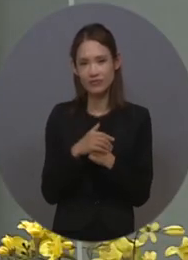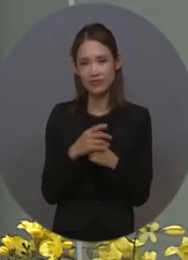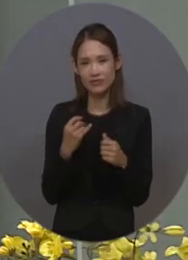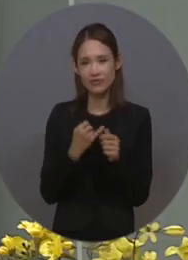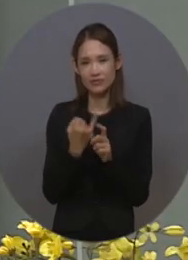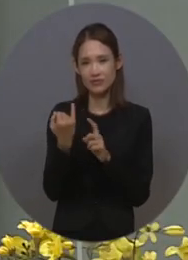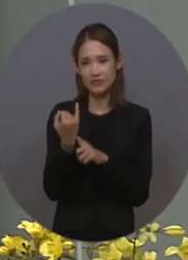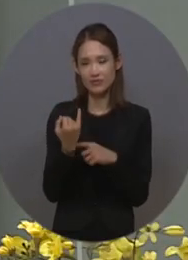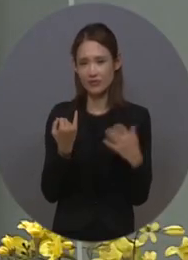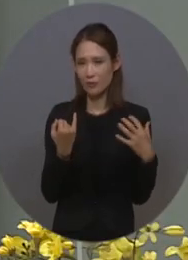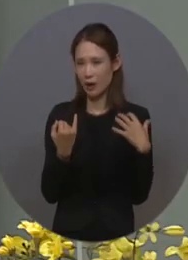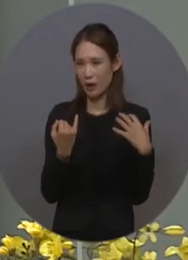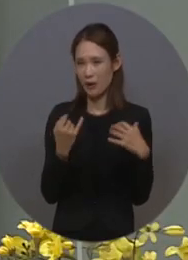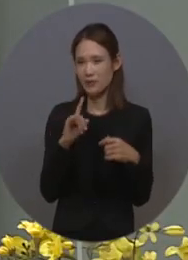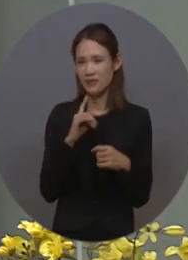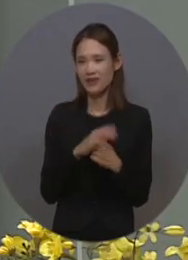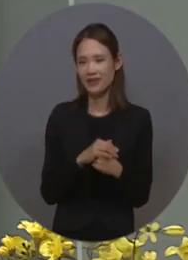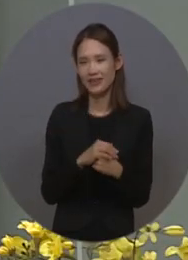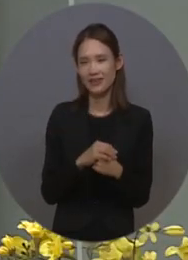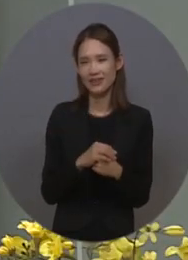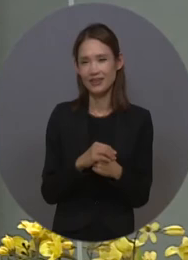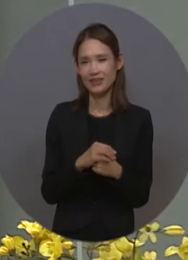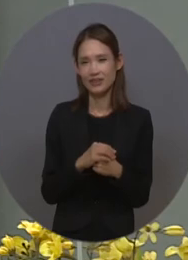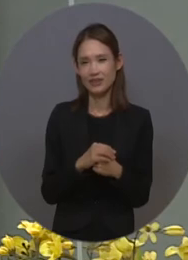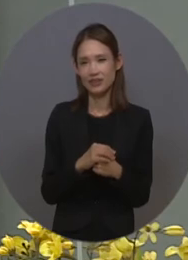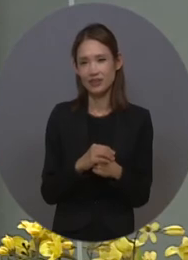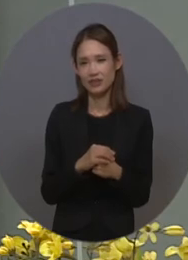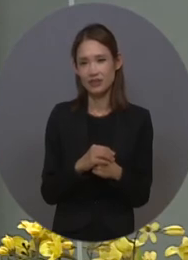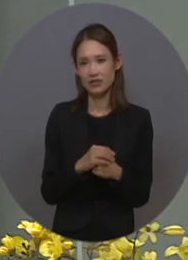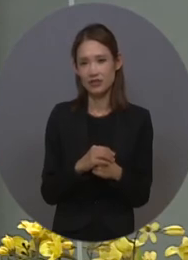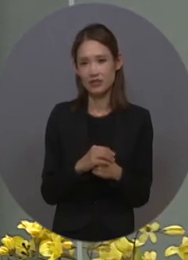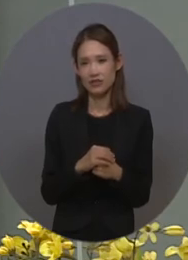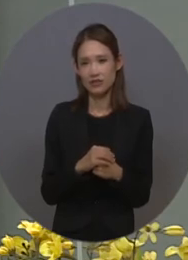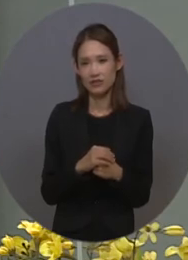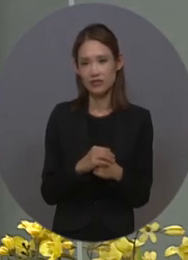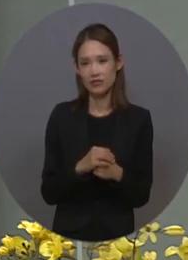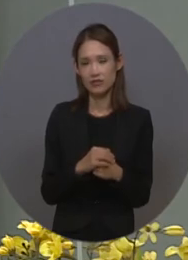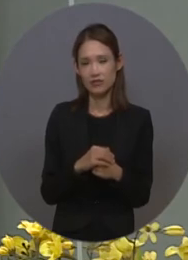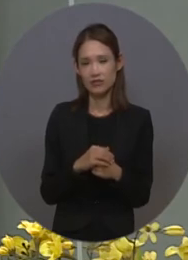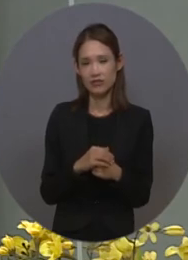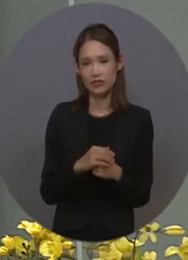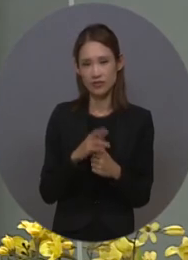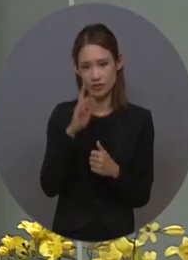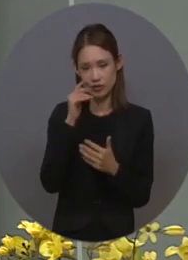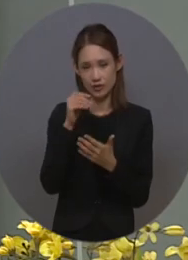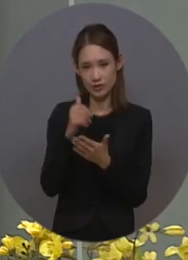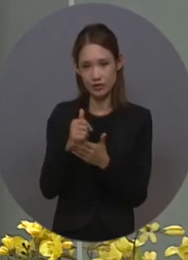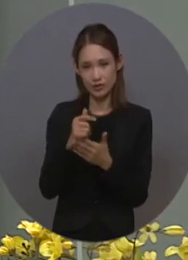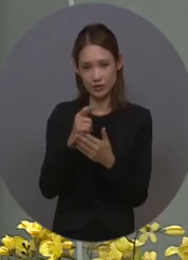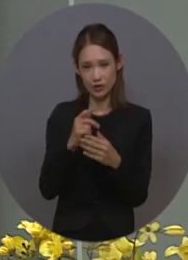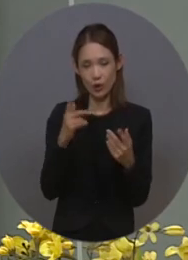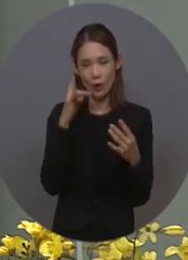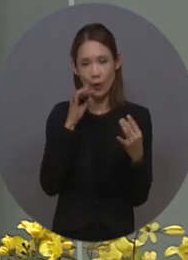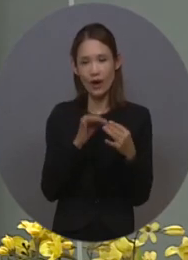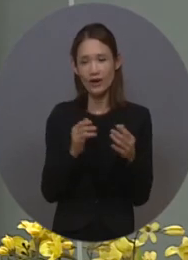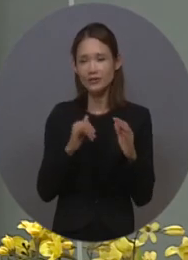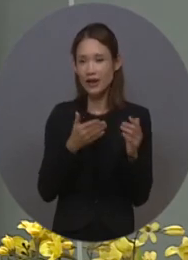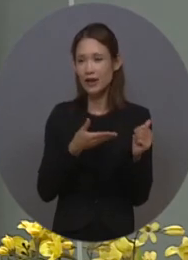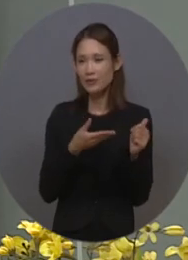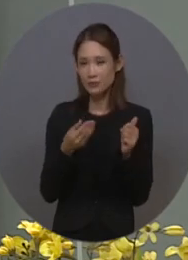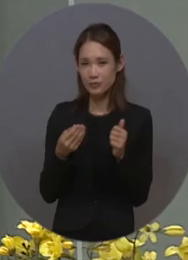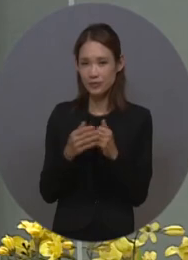저한테 막 뭐라 그럴 것 같은데요. 아, 그리고 이제 저희가 이렇게 박진희 의원님 공간 세상을 모시면서 또